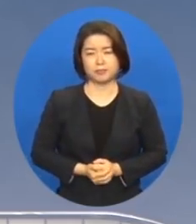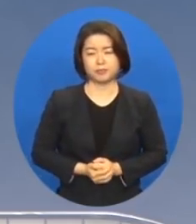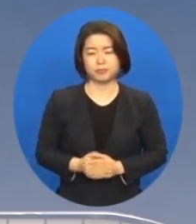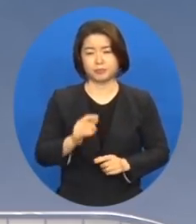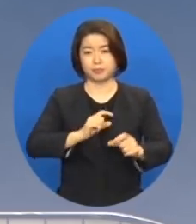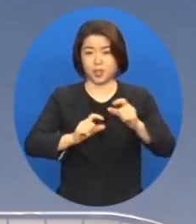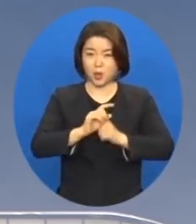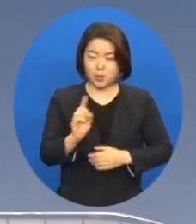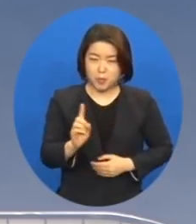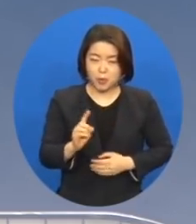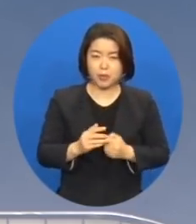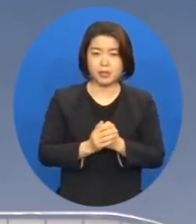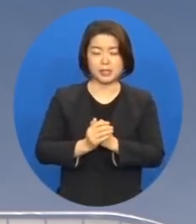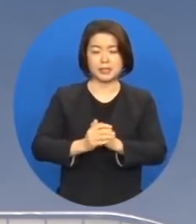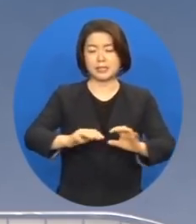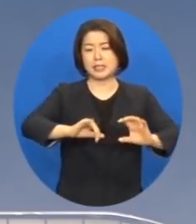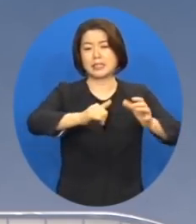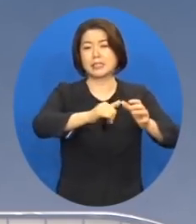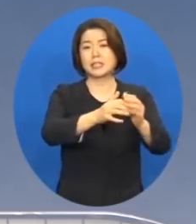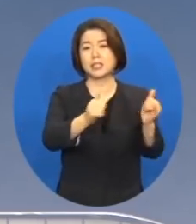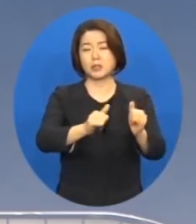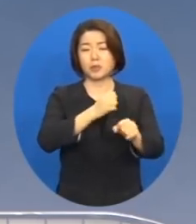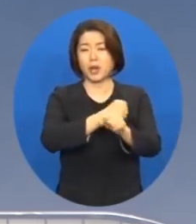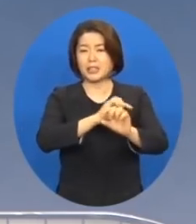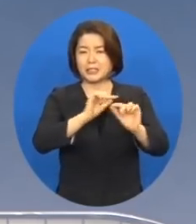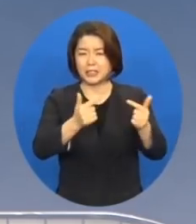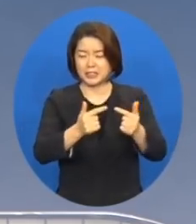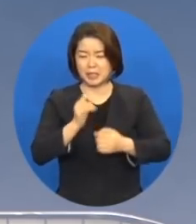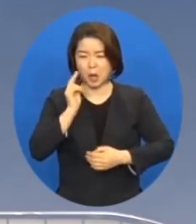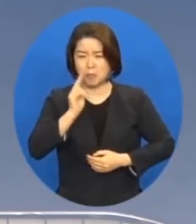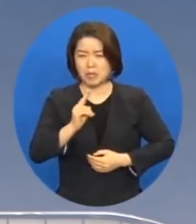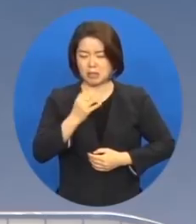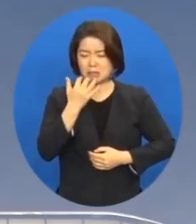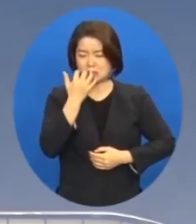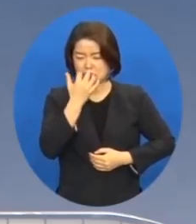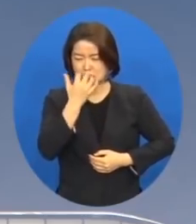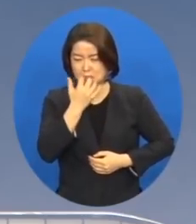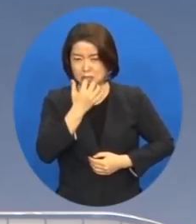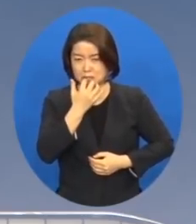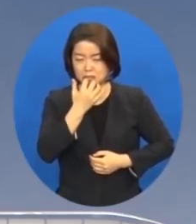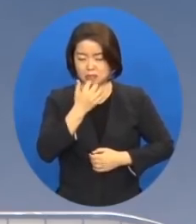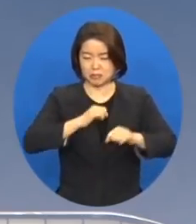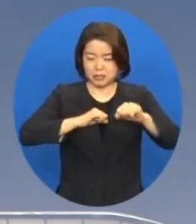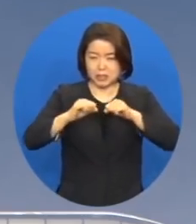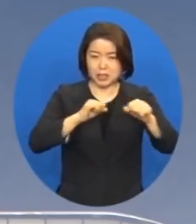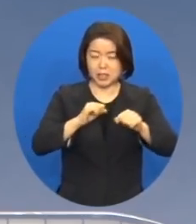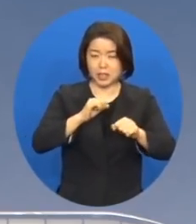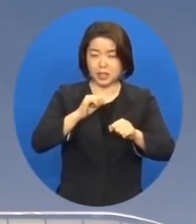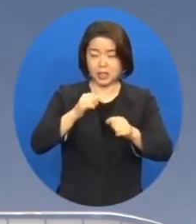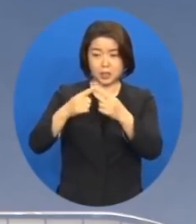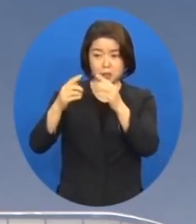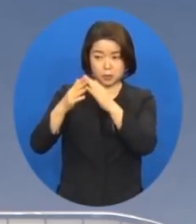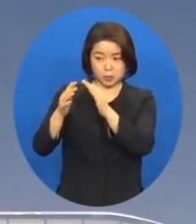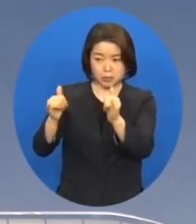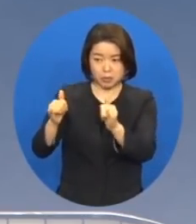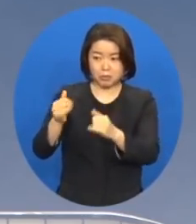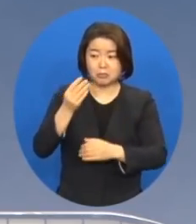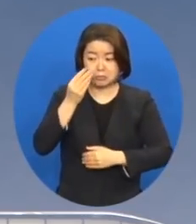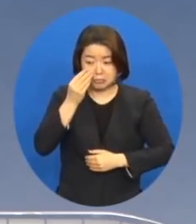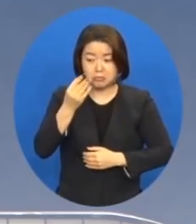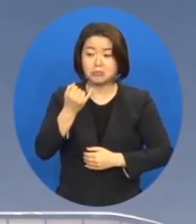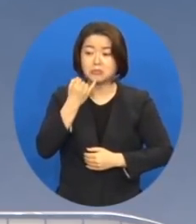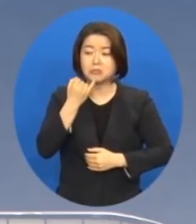심지어는 세상 사람들도 하지 않는 그런 아주 음행을 저지르는 교인들을 용납했습니다. 예수